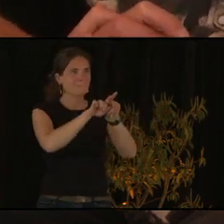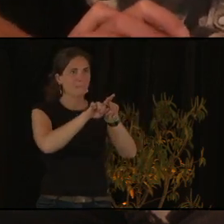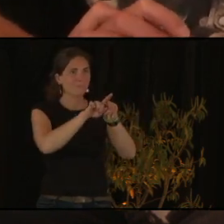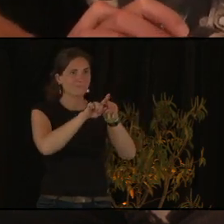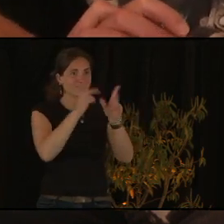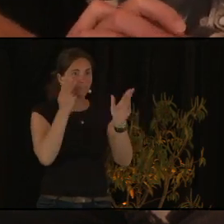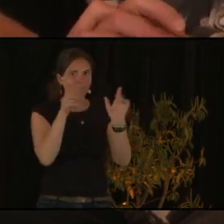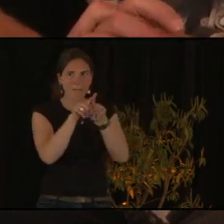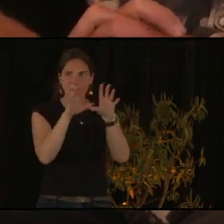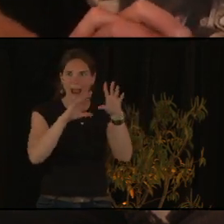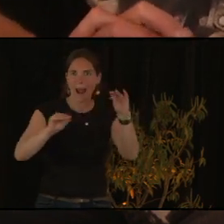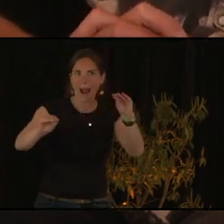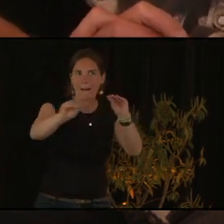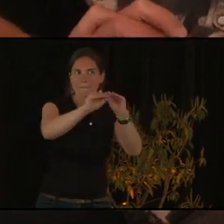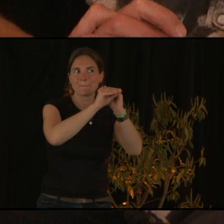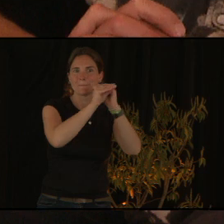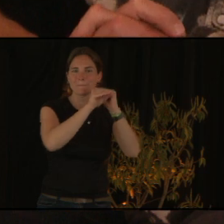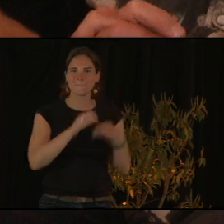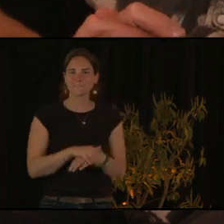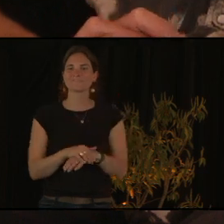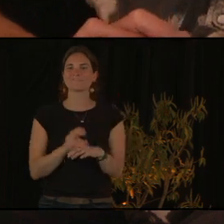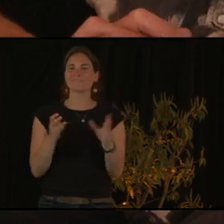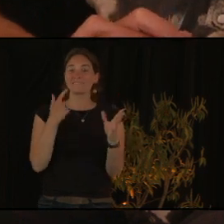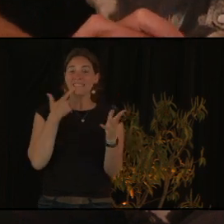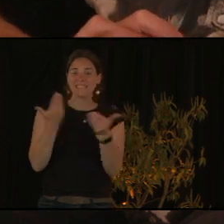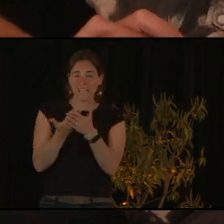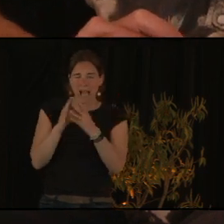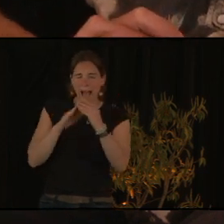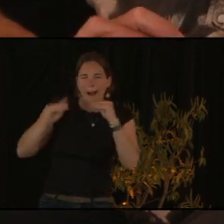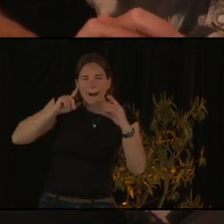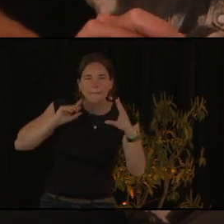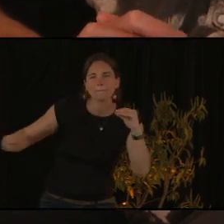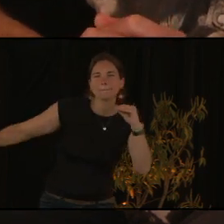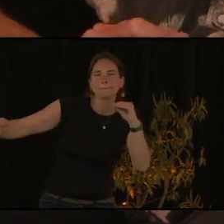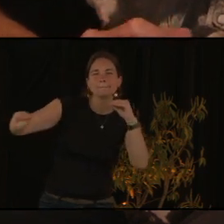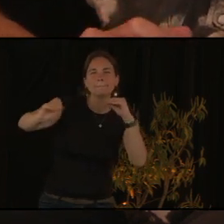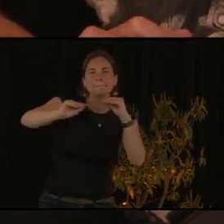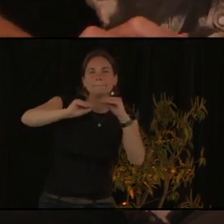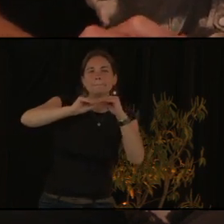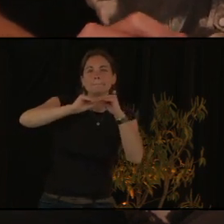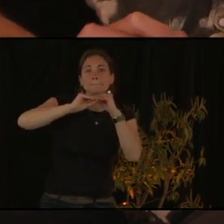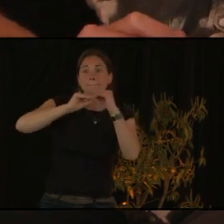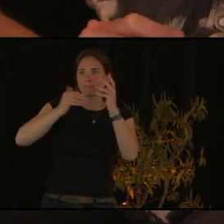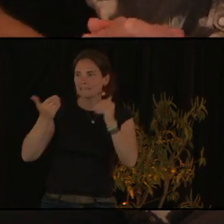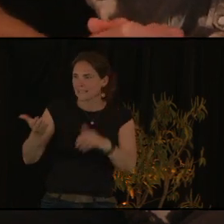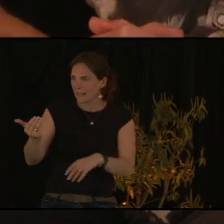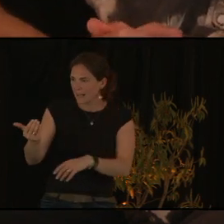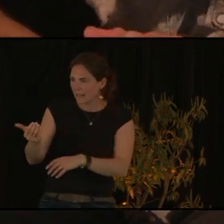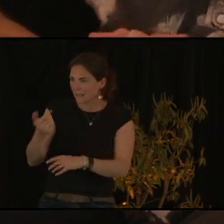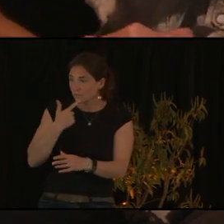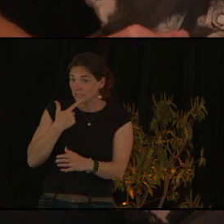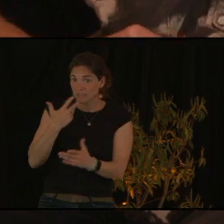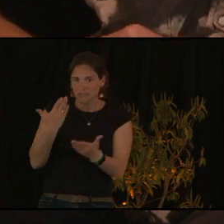c'est magnifique cette mise en abîme. Et donc, il y avait une telle qualité de silence, je me dis, mais bien sûr, il faut absolument placer cette intrigue que